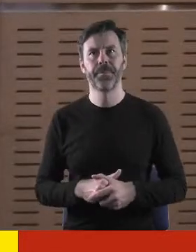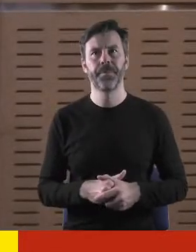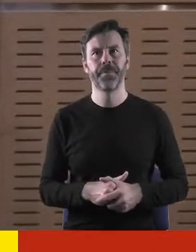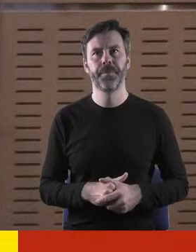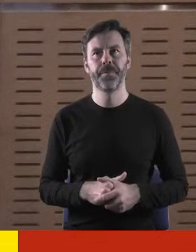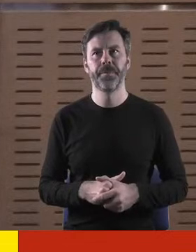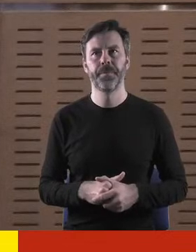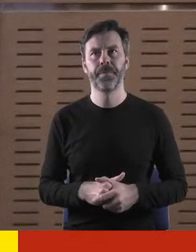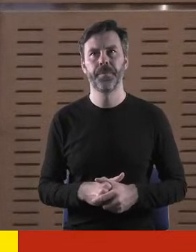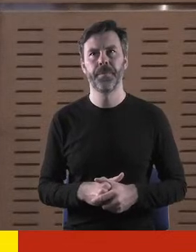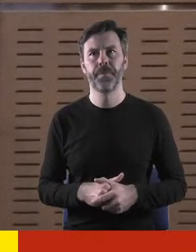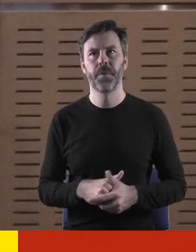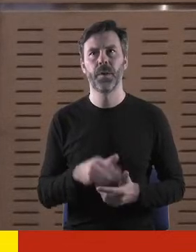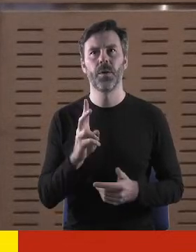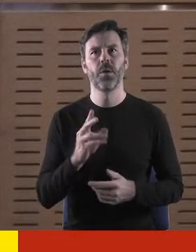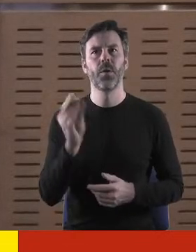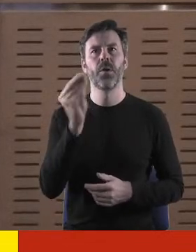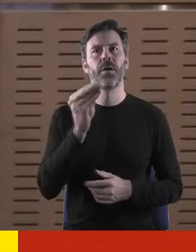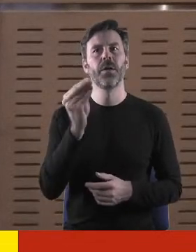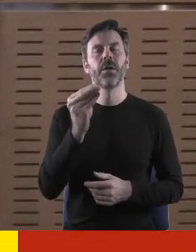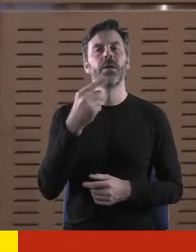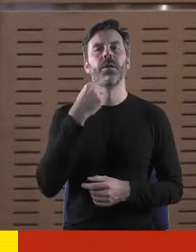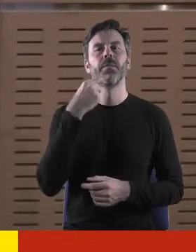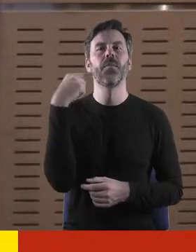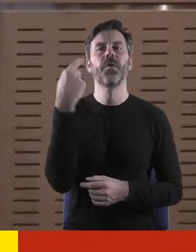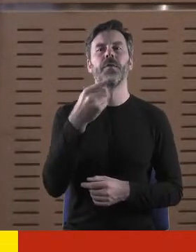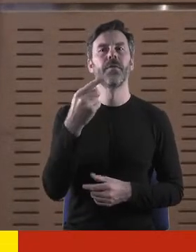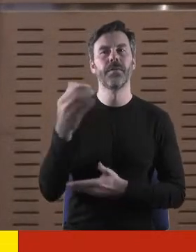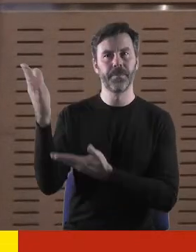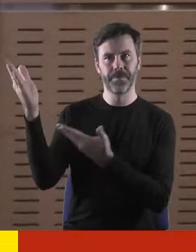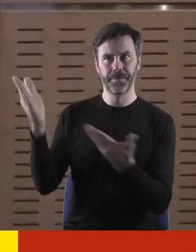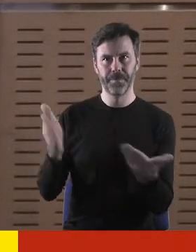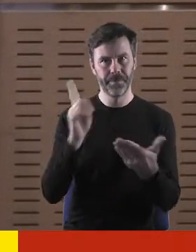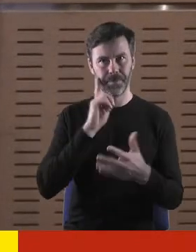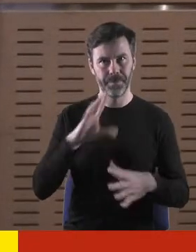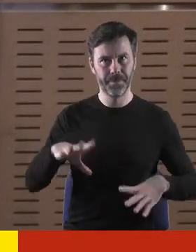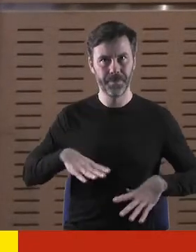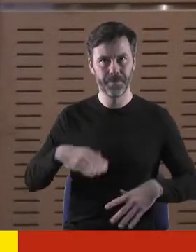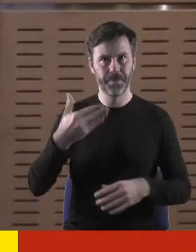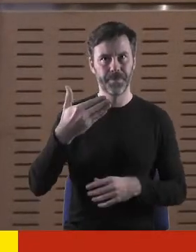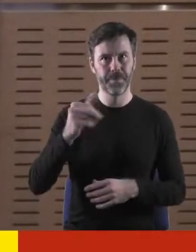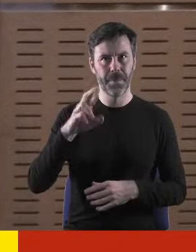Dziękuję bardzo. Czy ktoś z państwa radnych chciałby jeszcze zabrać głos w tym punkcie? Proszę bardzo, pan radny Marcin Bugajski.